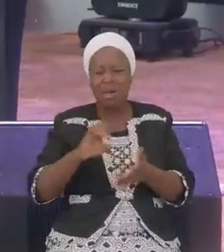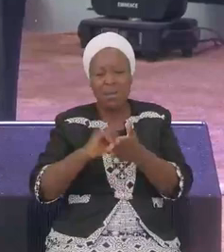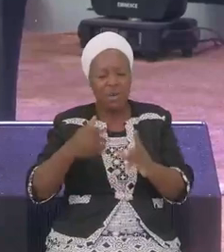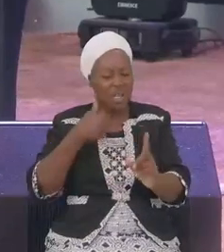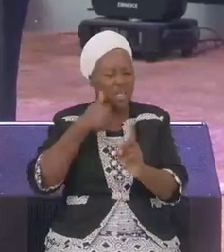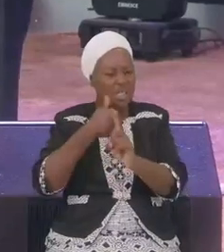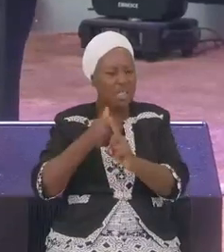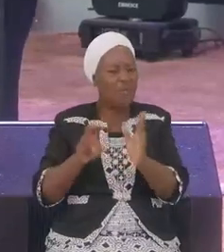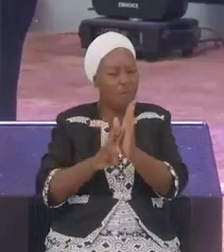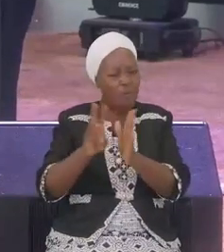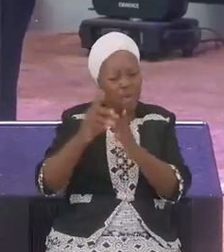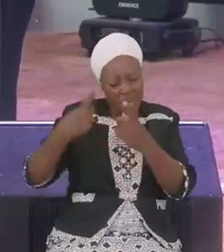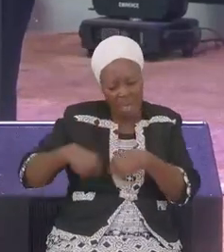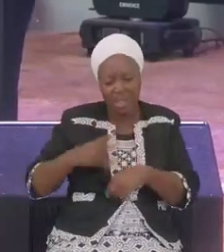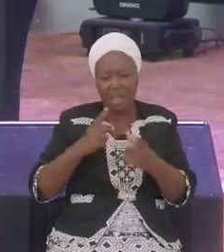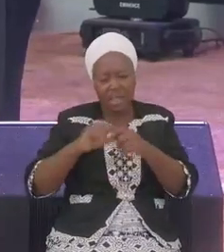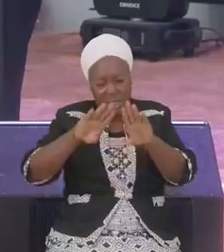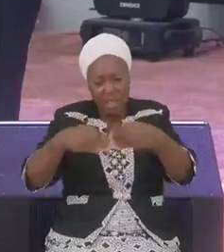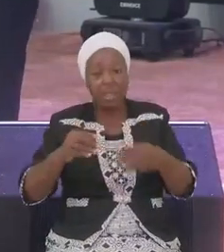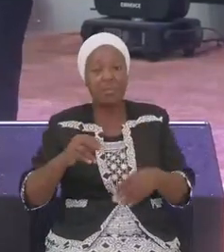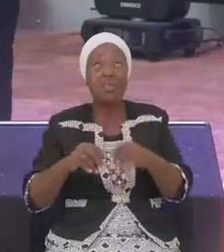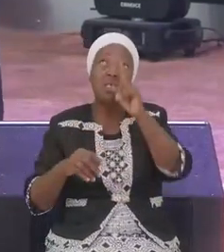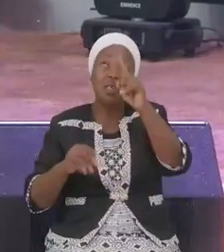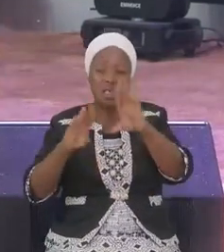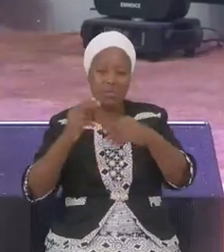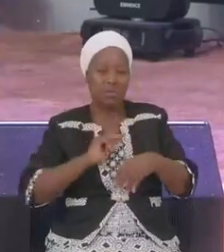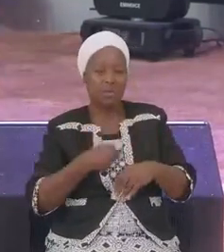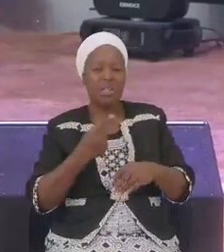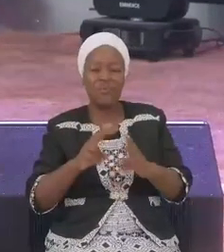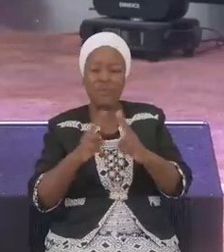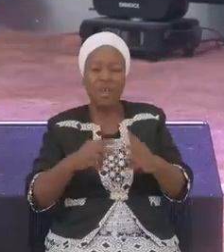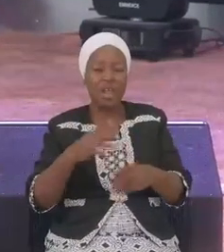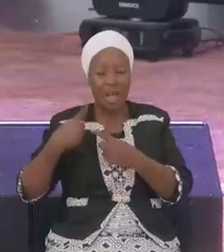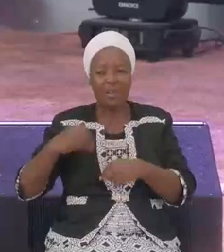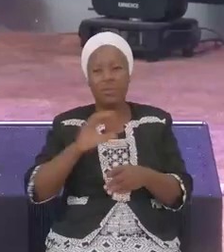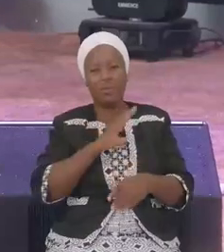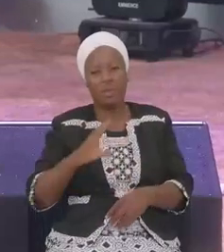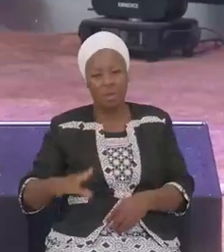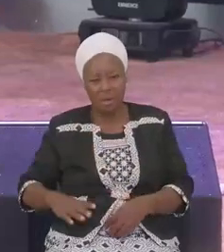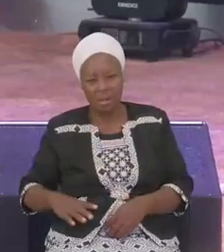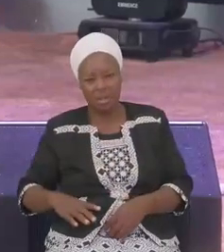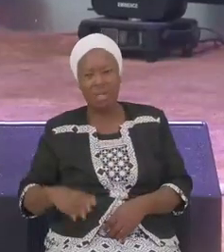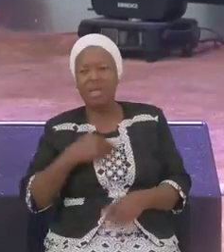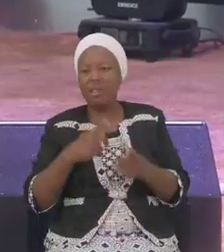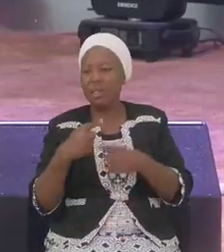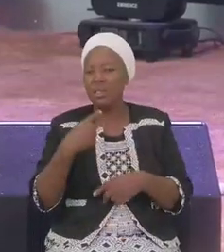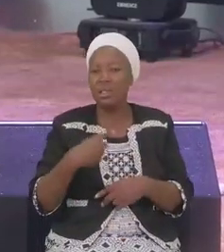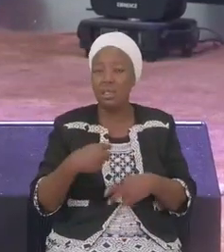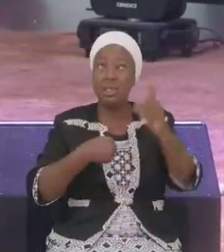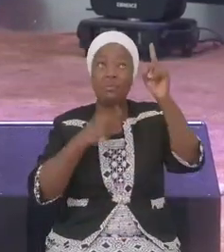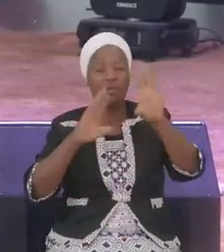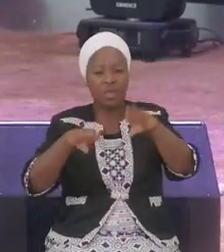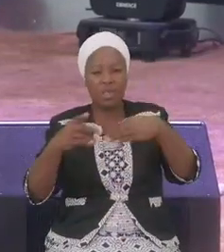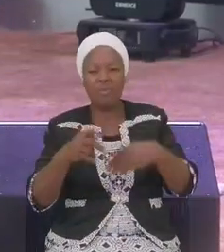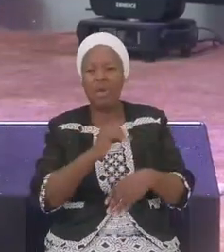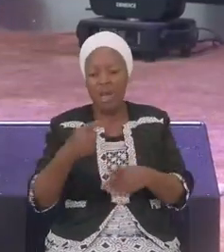cœur égocentrique et nous donne le cœur de Christ. Et puis il dit, je vous donnerai